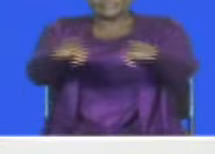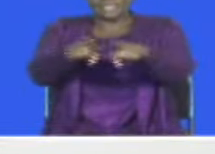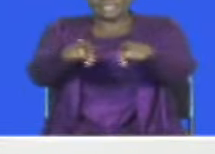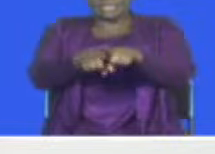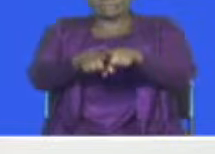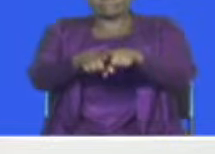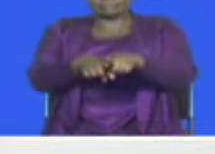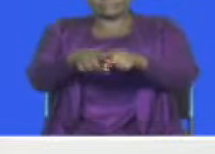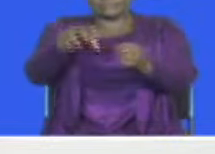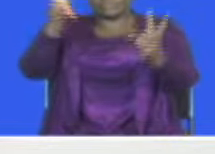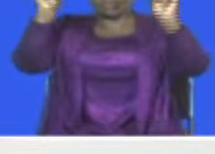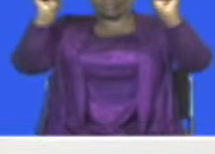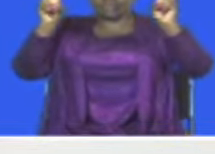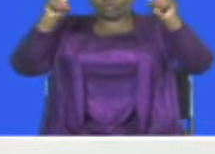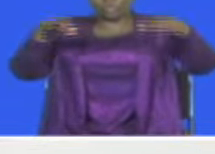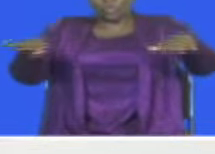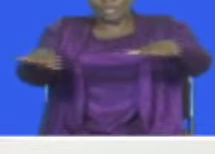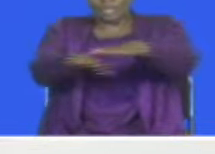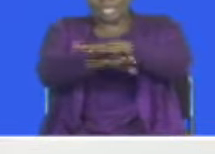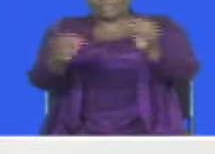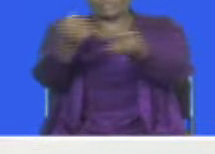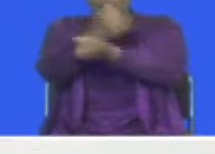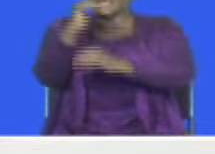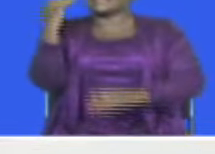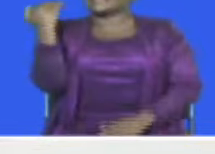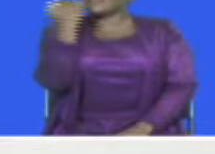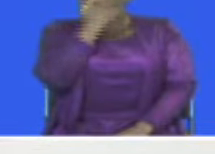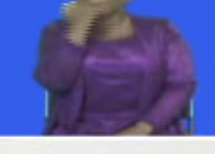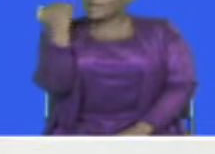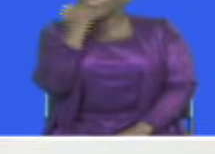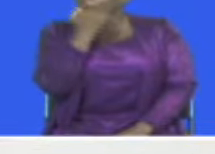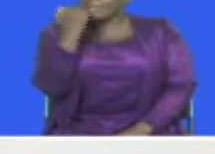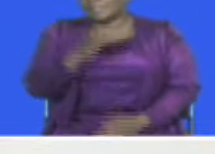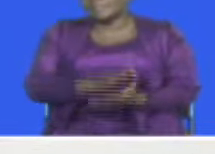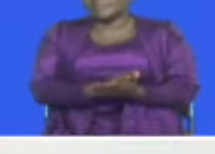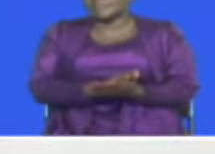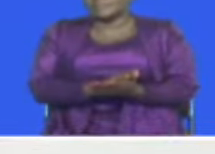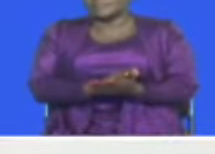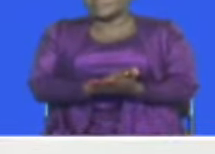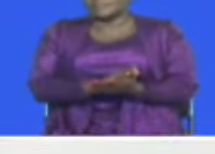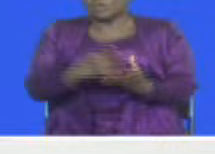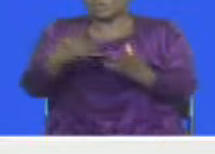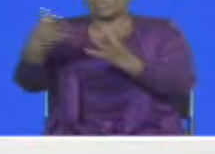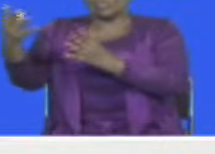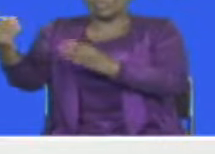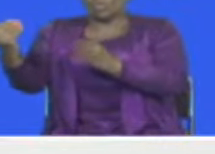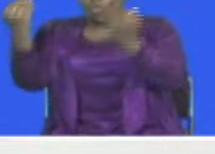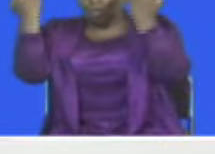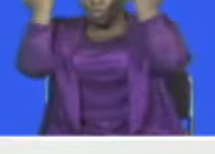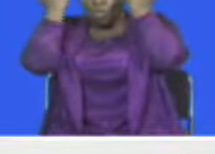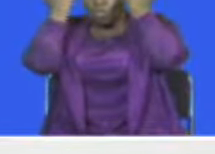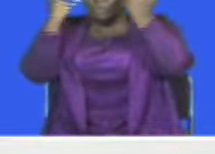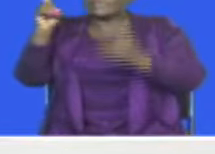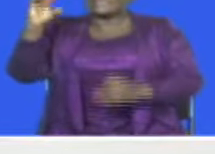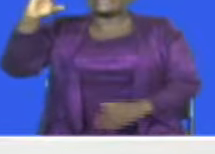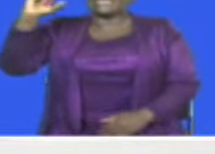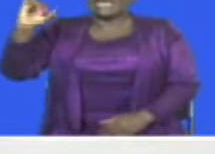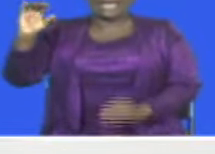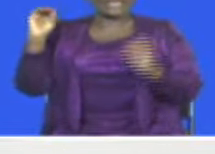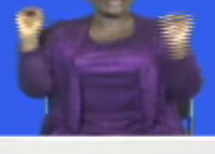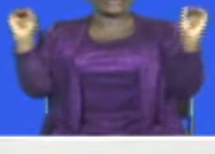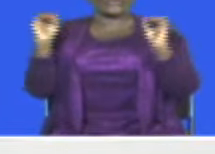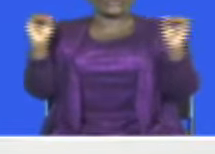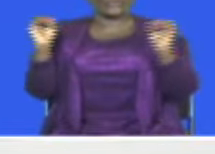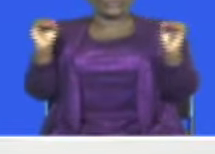katika hili swala, ni kwamba naibu rais aliyebanduliwa Rigathi Gachagua amekosa kufika kwenye makao makuu ya ujasusi, yani